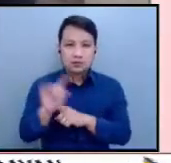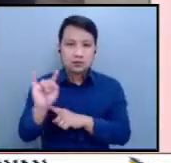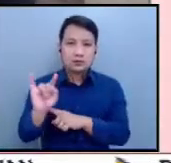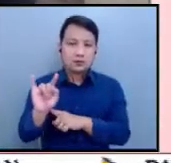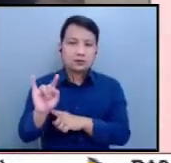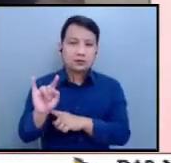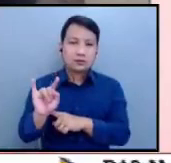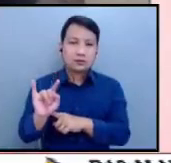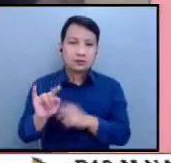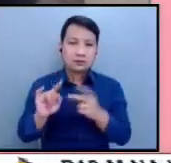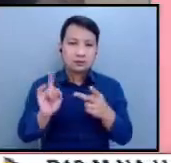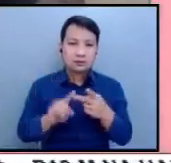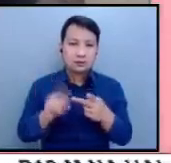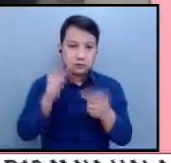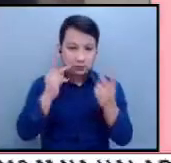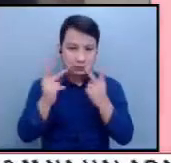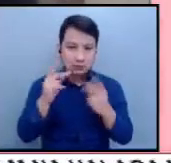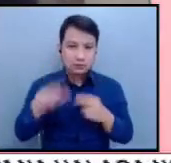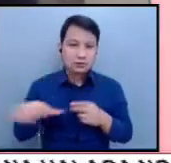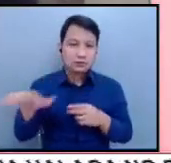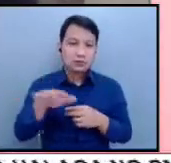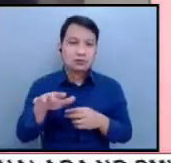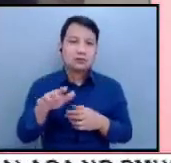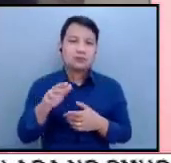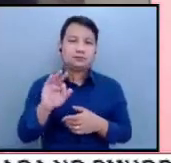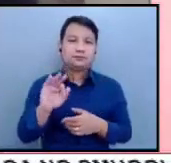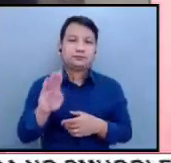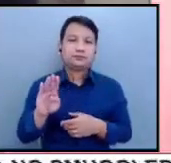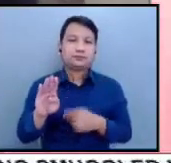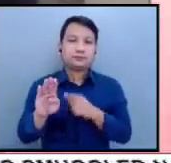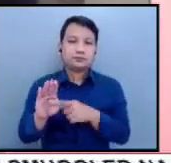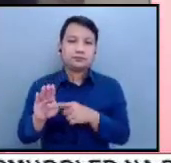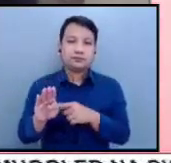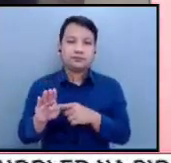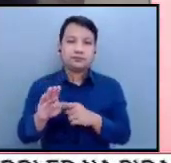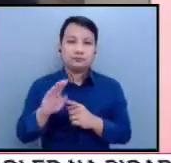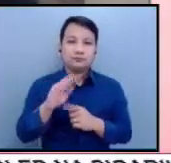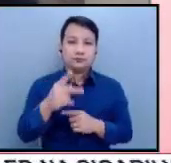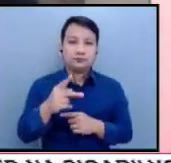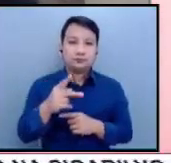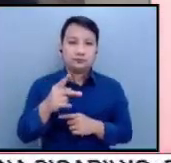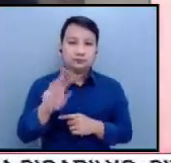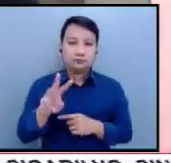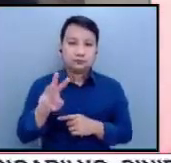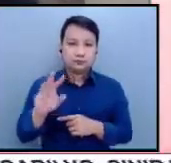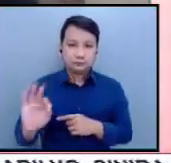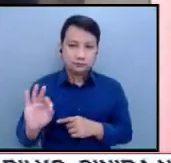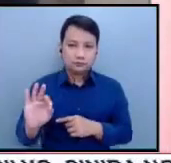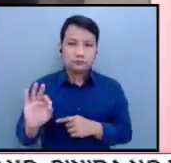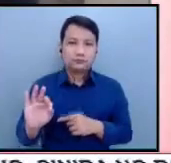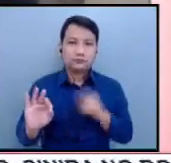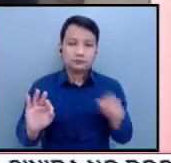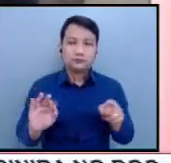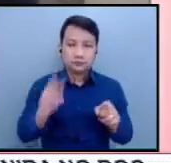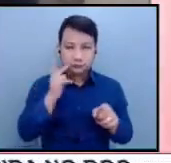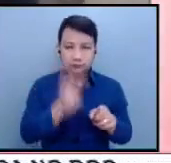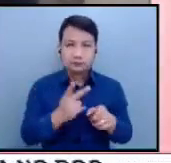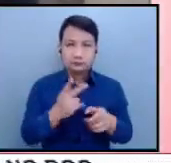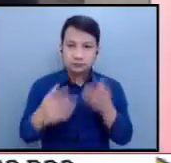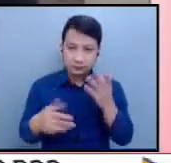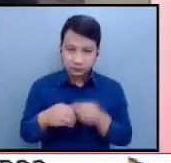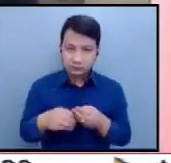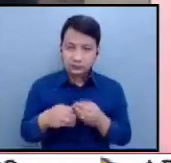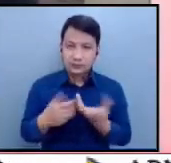po nila, bisitahin po nila ang Facebook page ng Komisyon sa Wikang Filipino at doon po nila matatagpuan ang mga